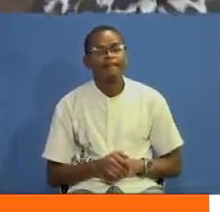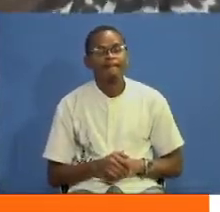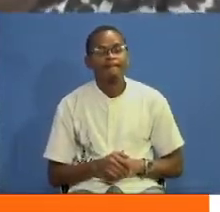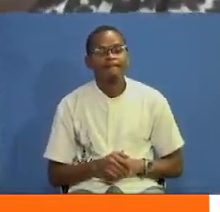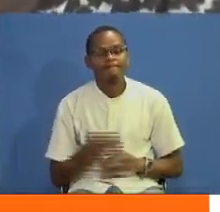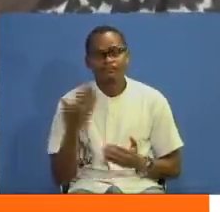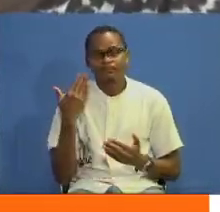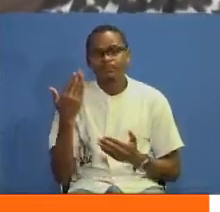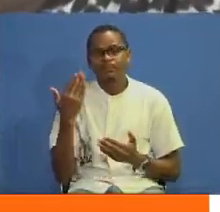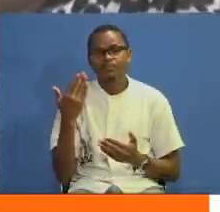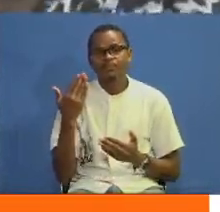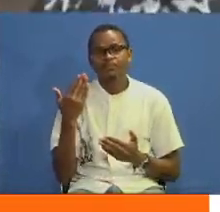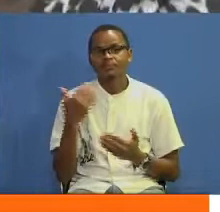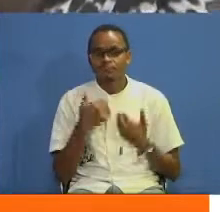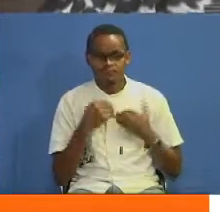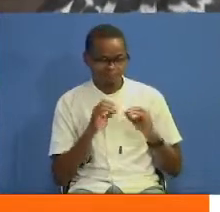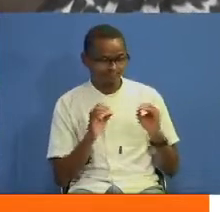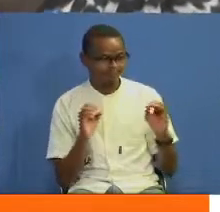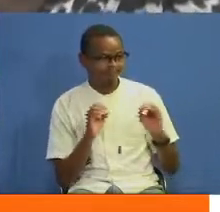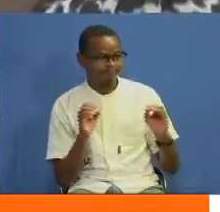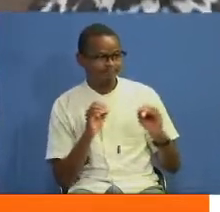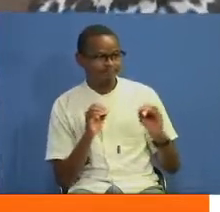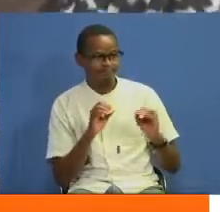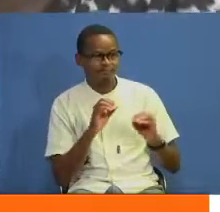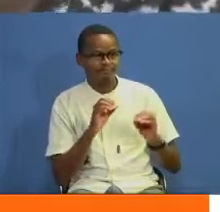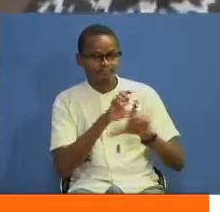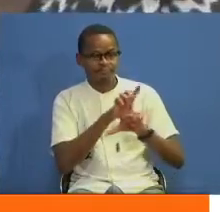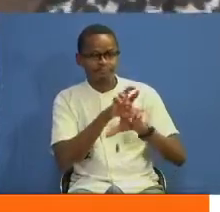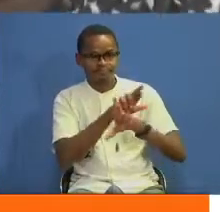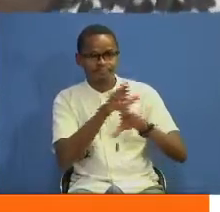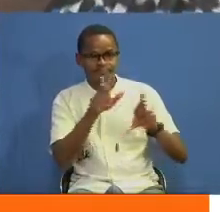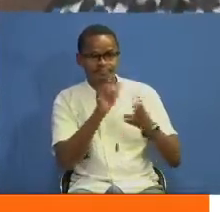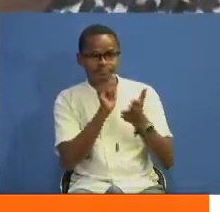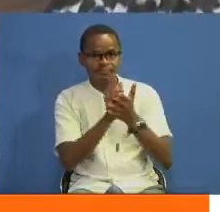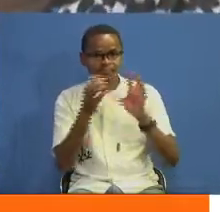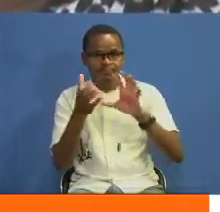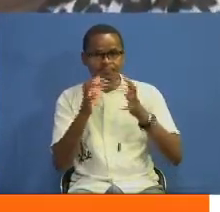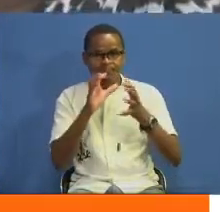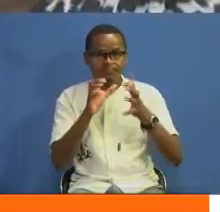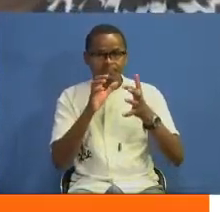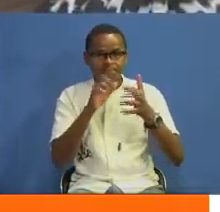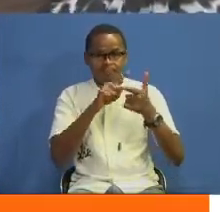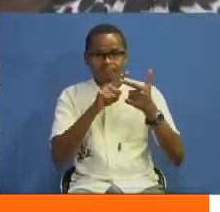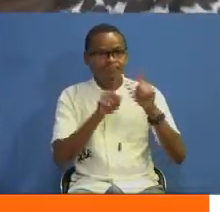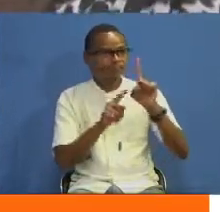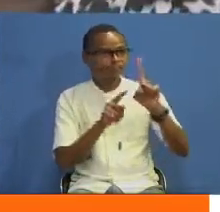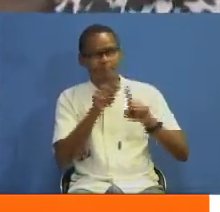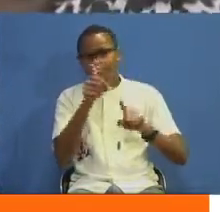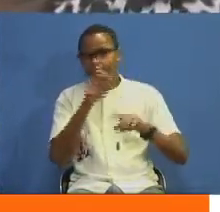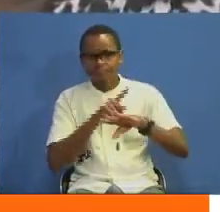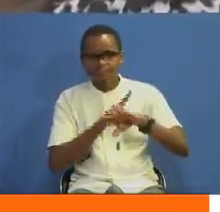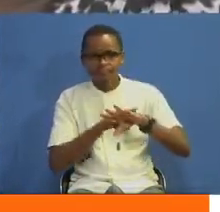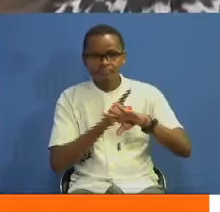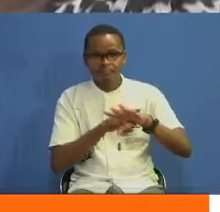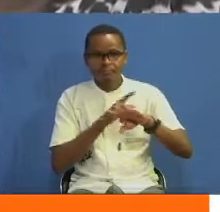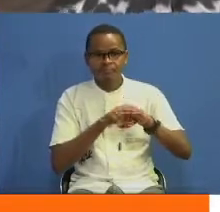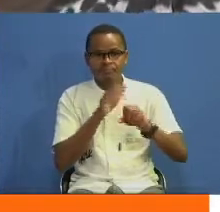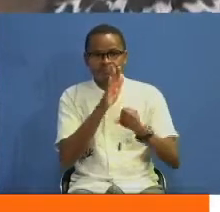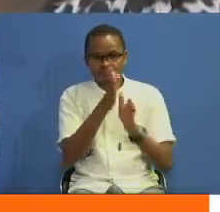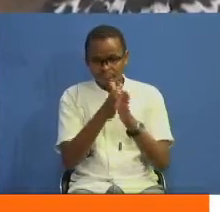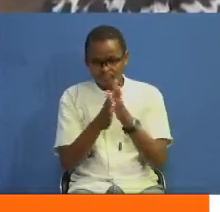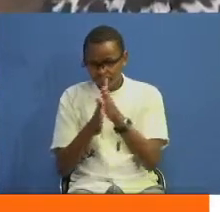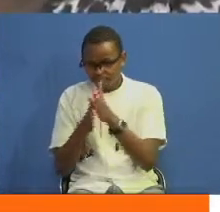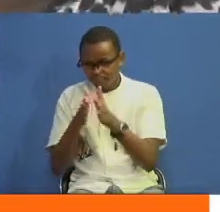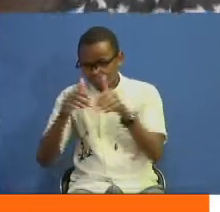Hapo kabla hatukuwa tukishughulikia ardhi kwa kuitia kemikali, lakini kuna wakati fulani utaratibu huo ulianzishwa